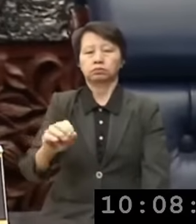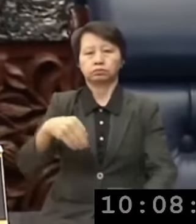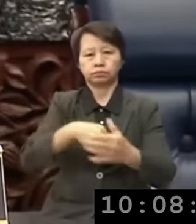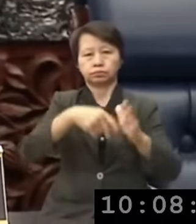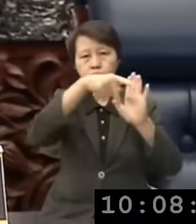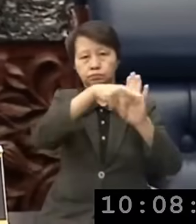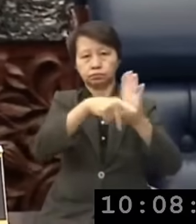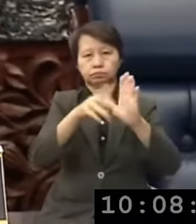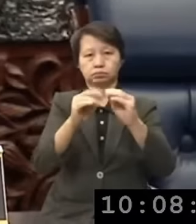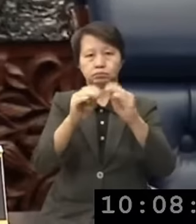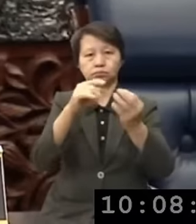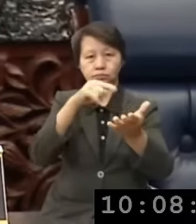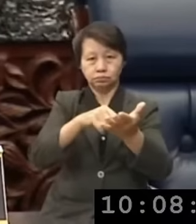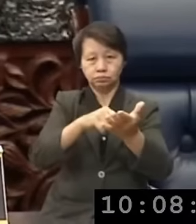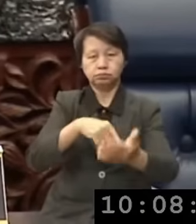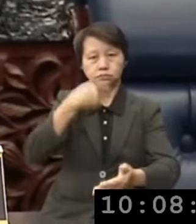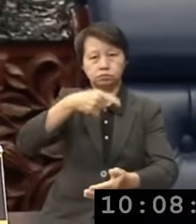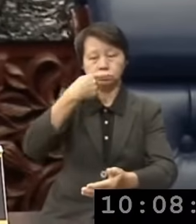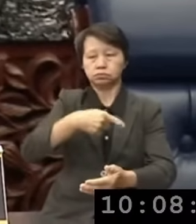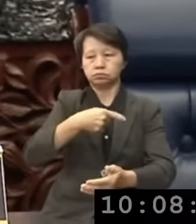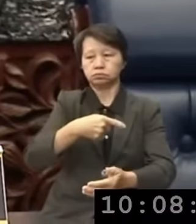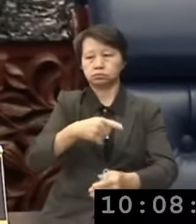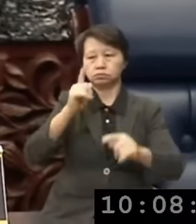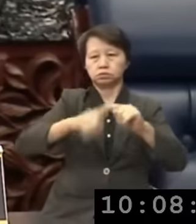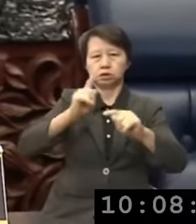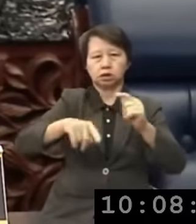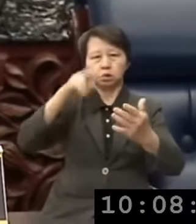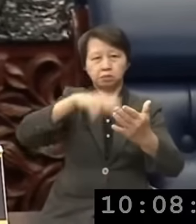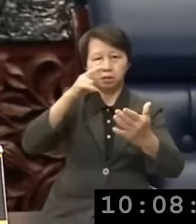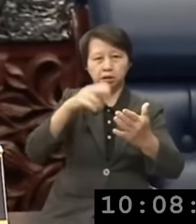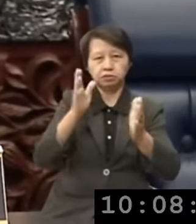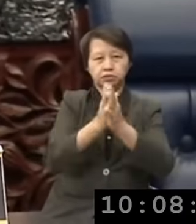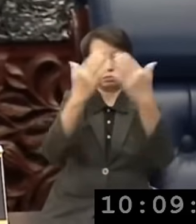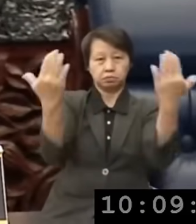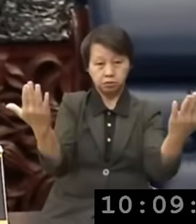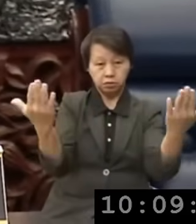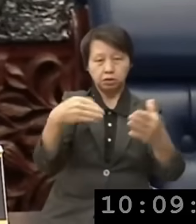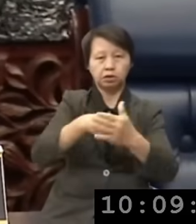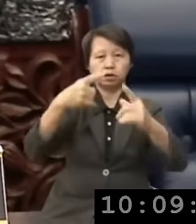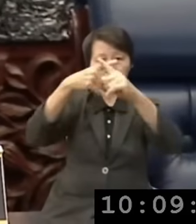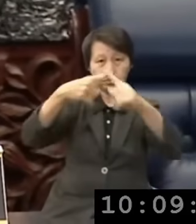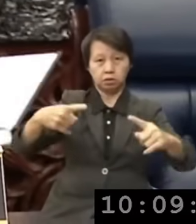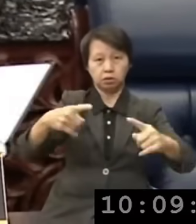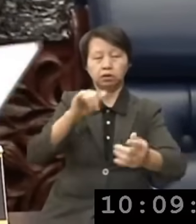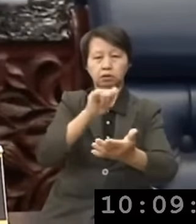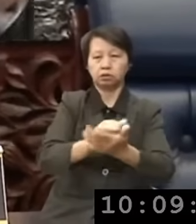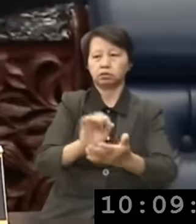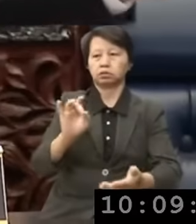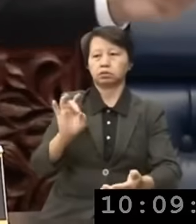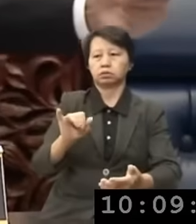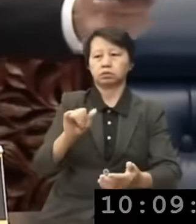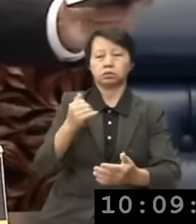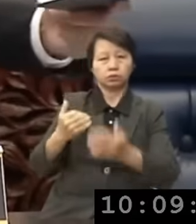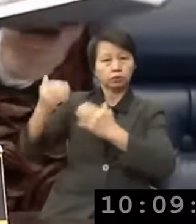peraturan masyurat ini ada peraturan masyarat mengatakan tidak boleh membaca surat Abar dalam dewan itu merupakan